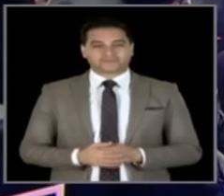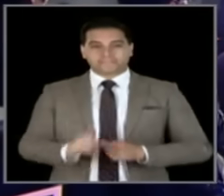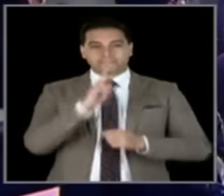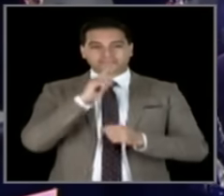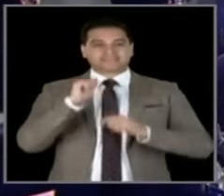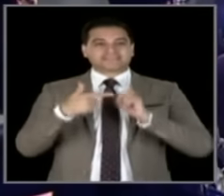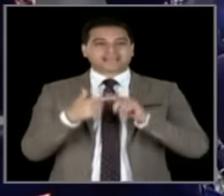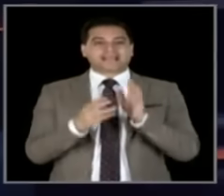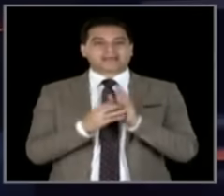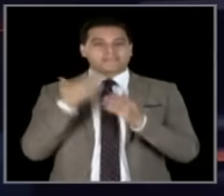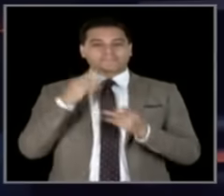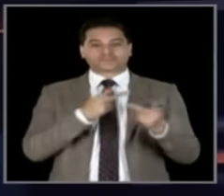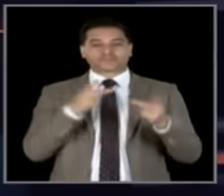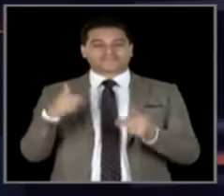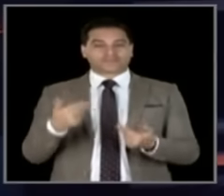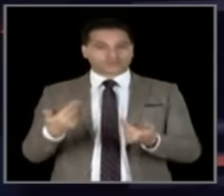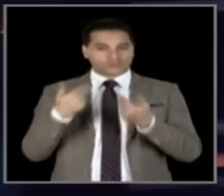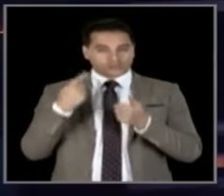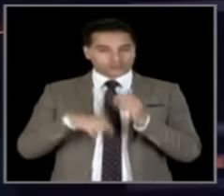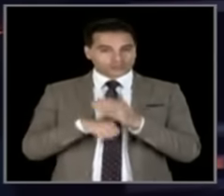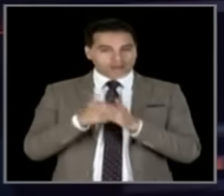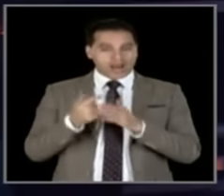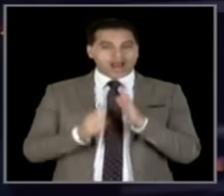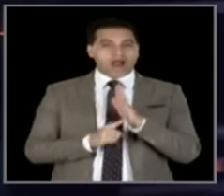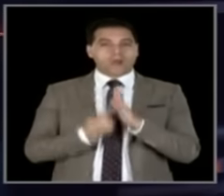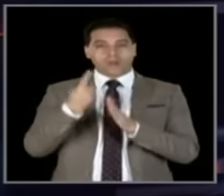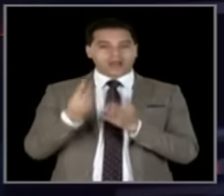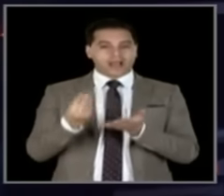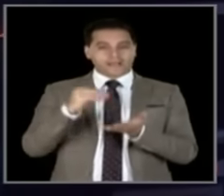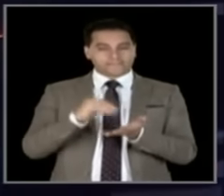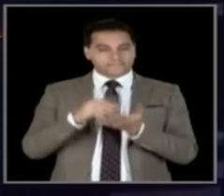أما الجامعة الثانية واللي مشرفانا في الاستوديو كسبوا أول مباراة